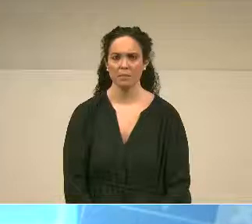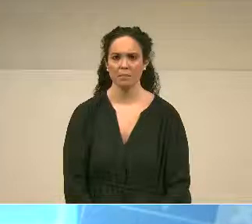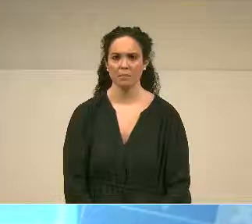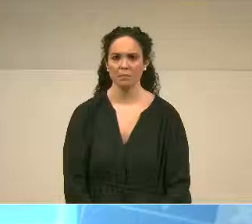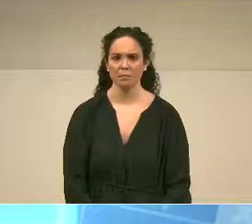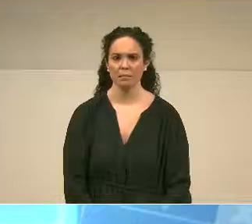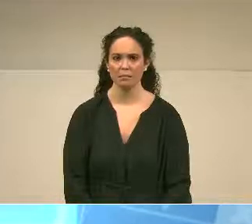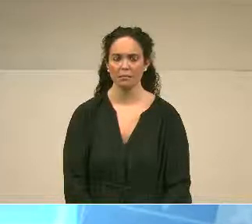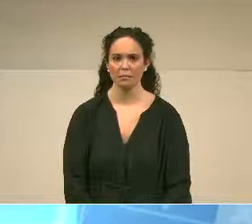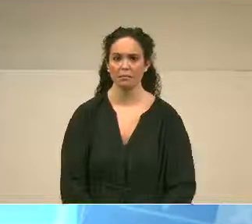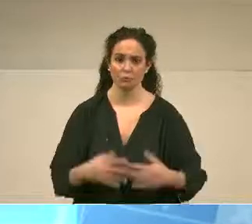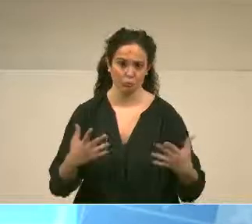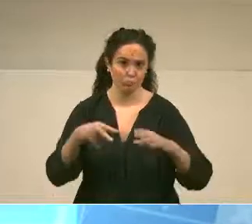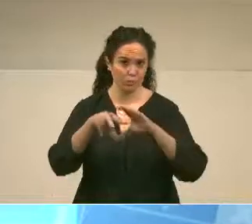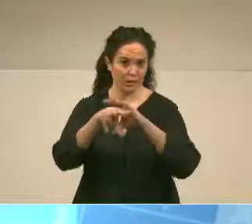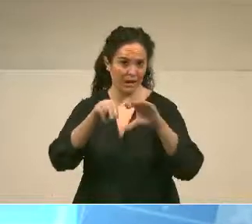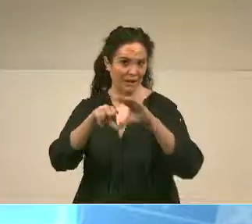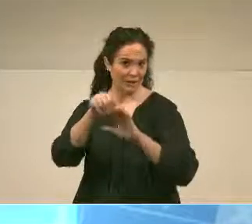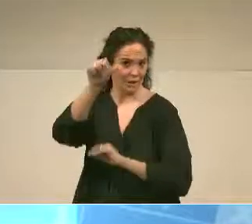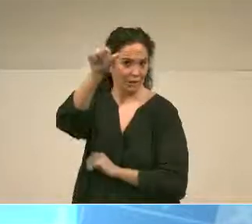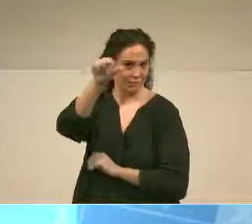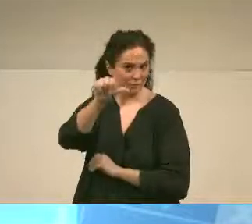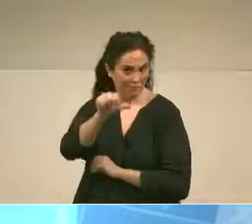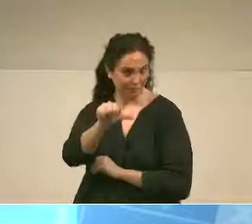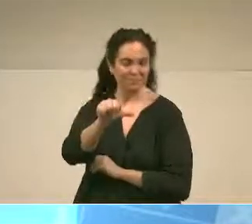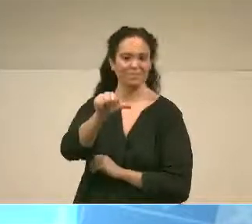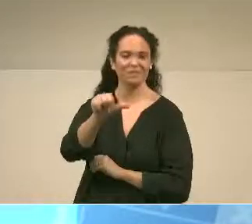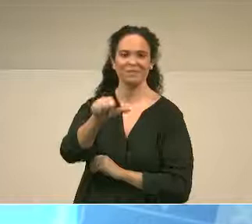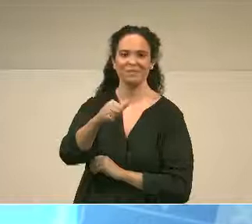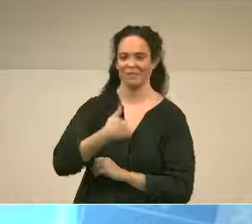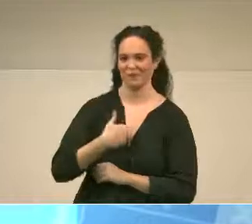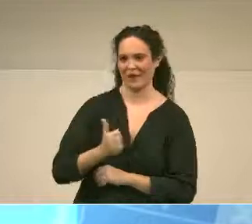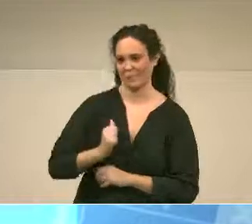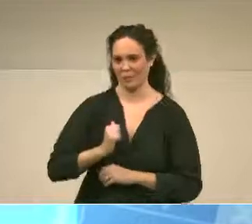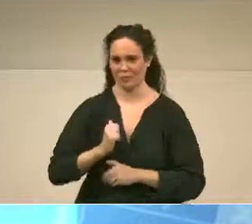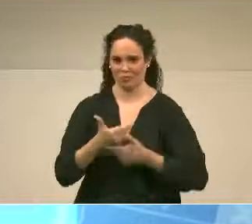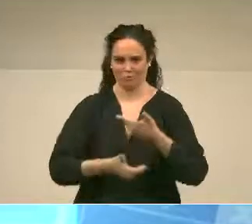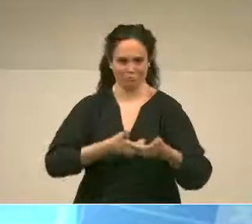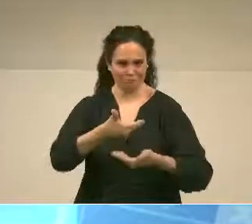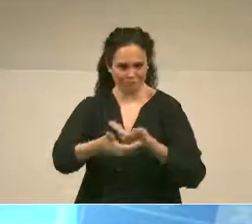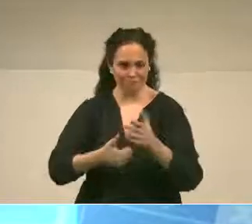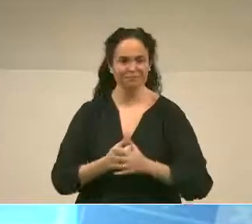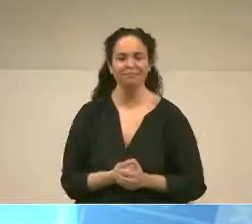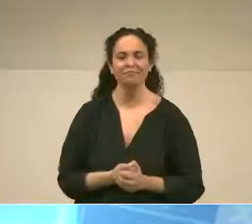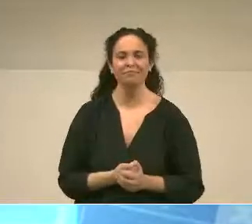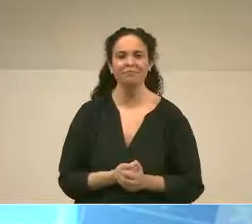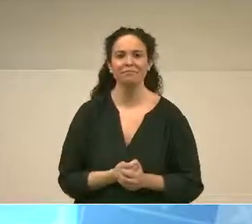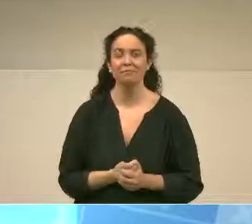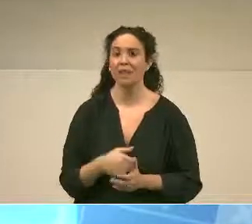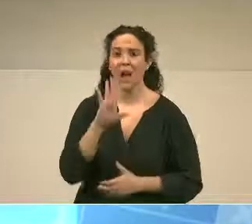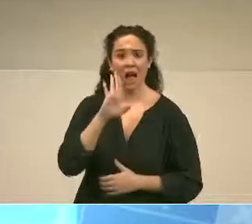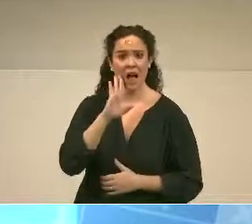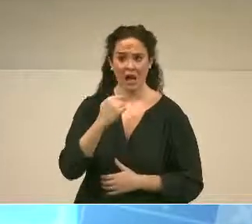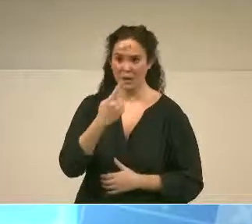Eta bideoa ikusten dezuen bitartean iritzoa zaizue jarraitzen dugu. Aipatzen nun 6 gune